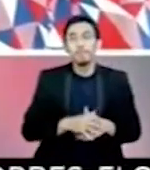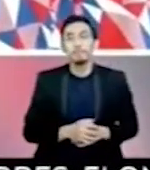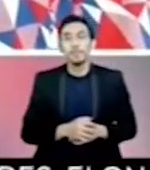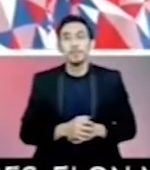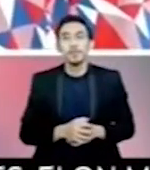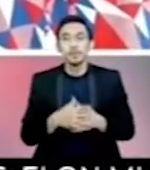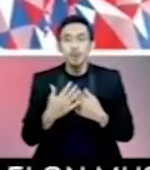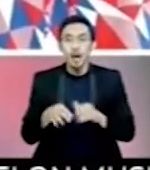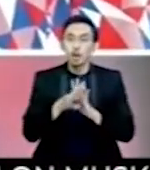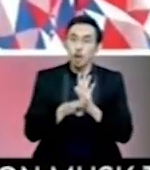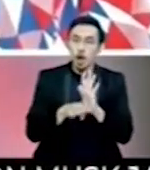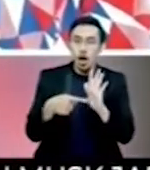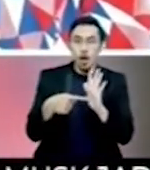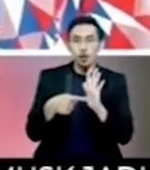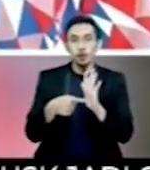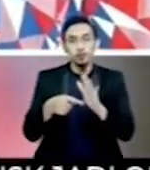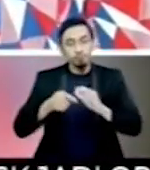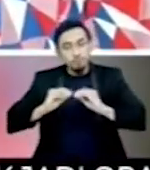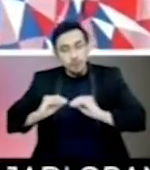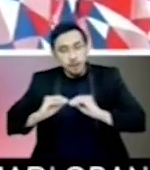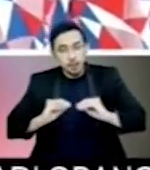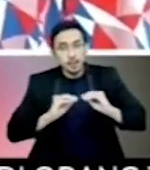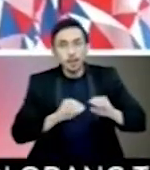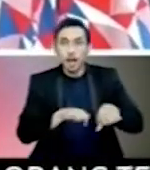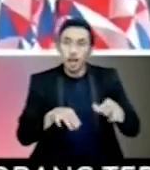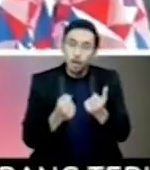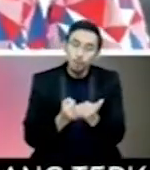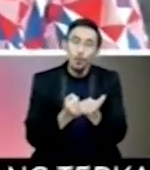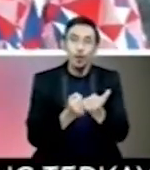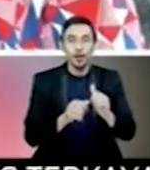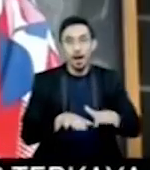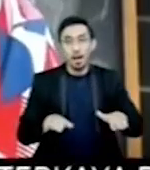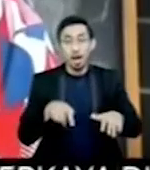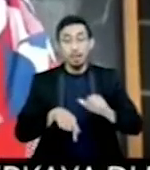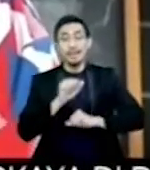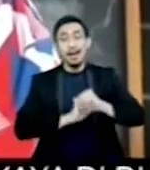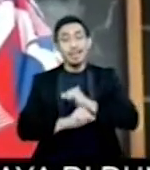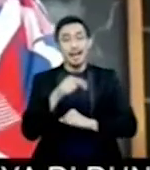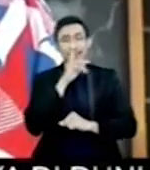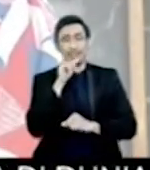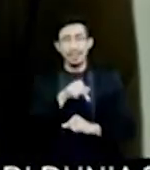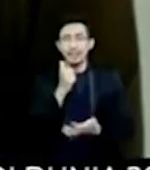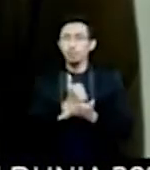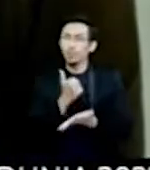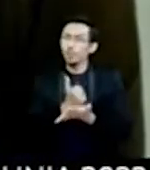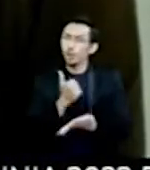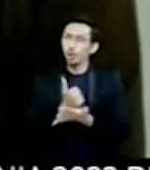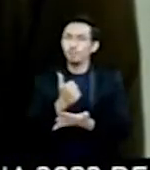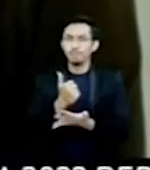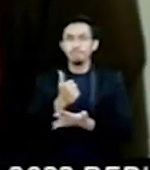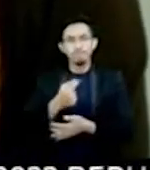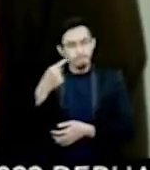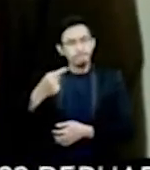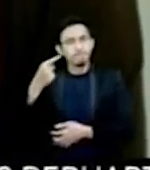juga memberikan supportnya kepada anak-anak, karena memang kegiatan-kegiatan seperti ini kan memang secara rutin kita lakukan. Ya, tentunya